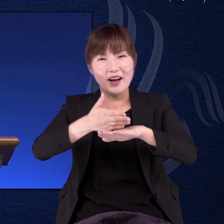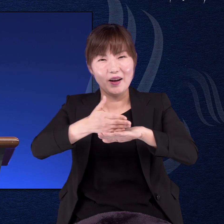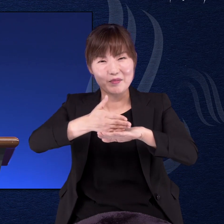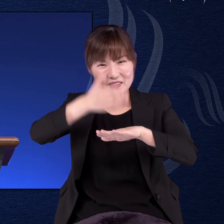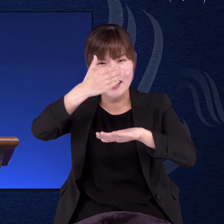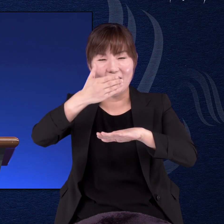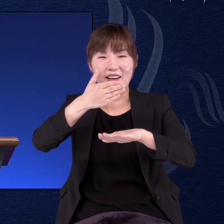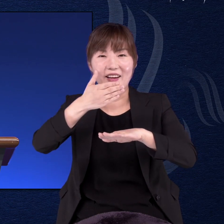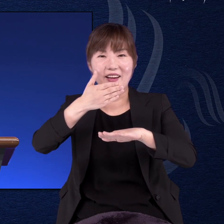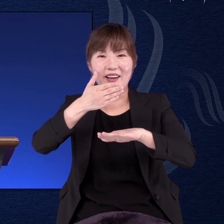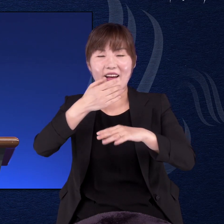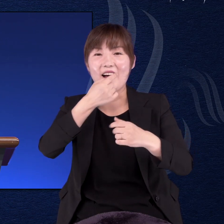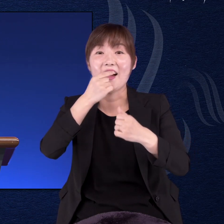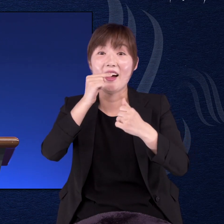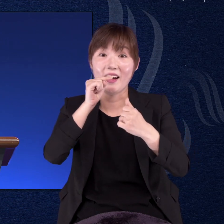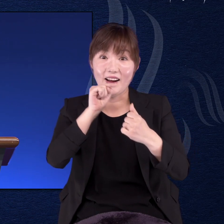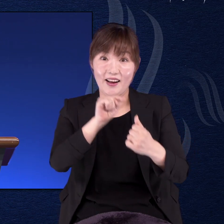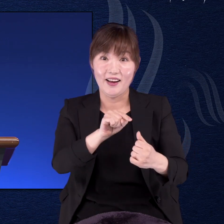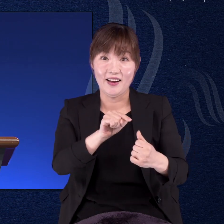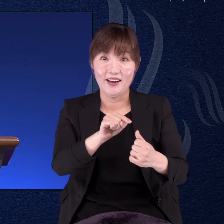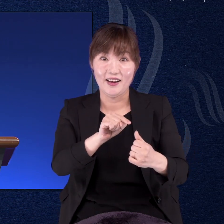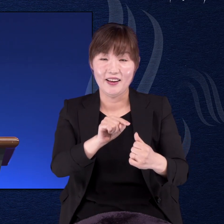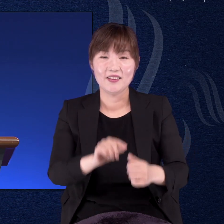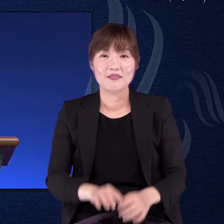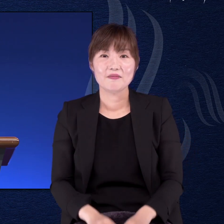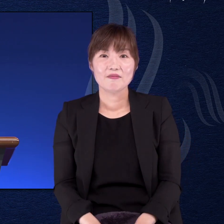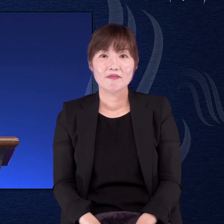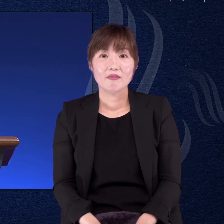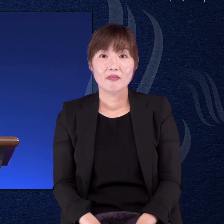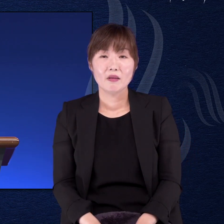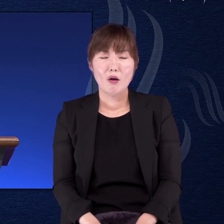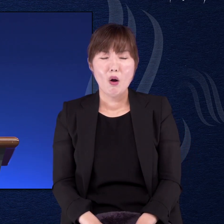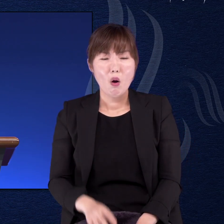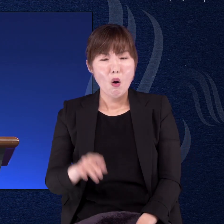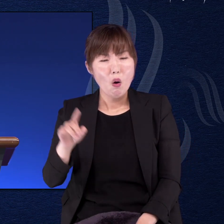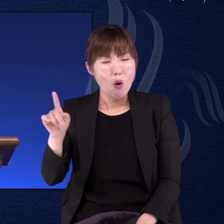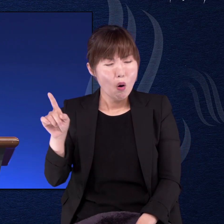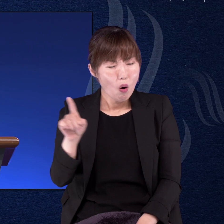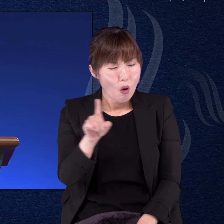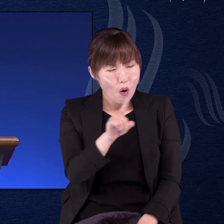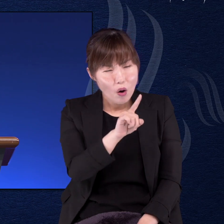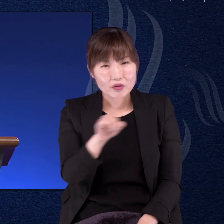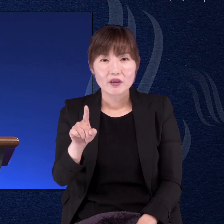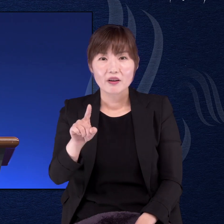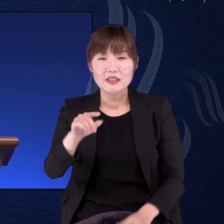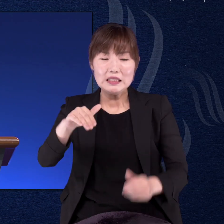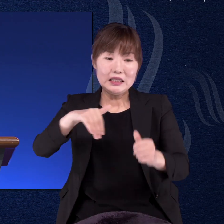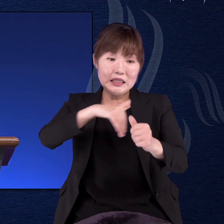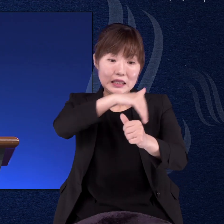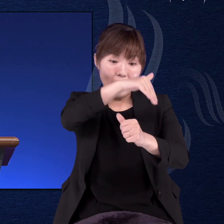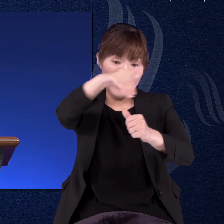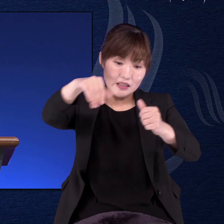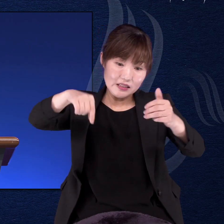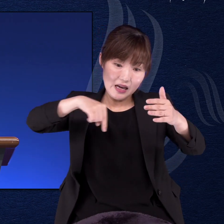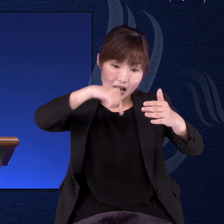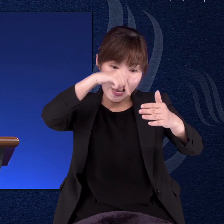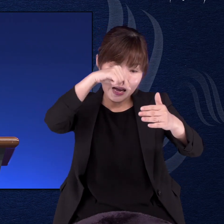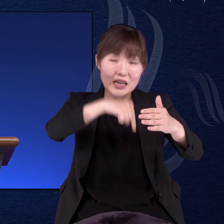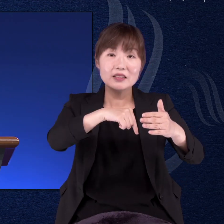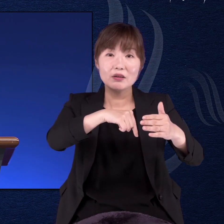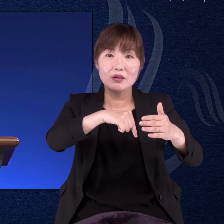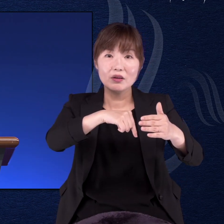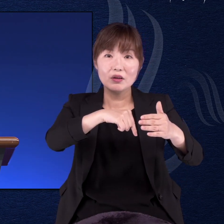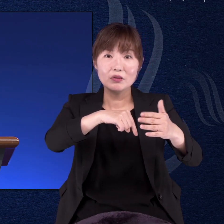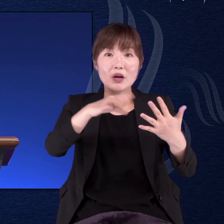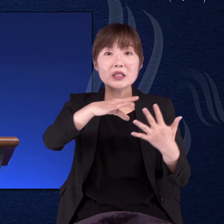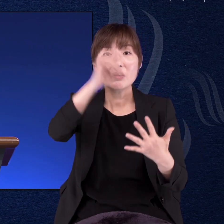감사거리를 찾아내면 기뻐할 수 있어요. 어떤 상황에서든 어떻게 해서든 감사를 선택하세요. 우리에게